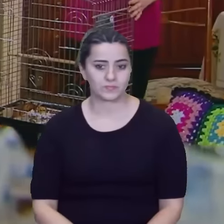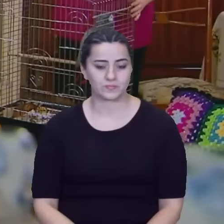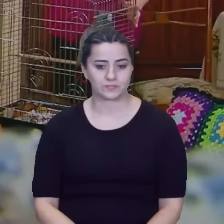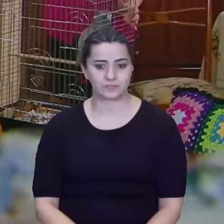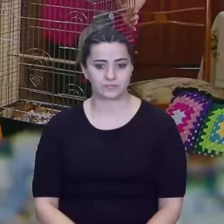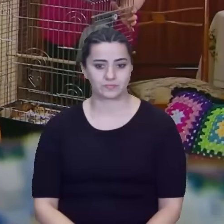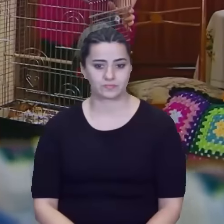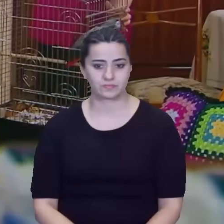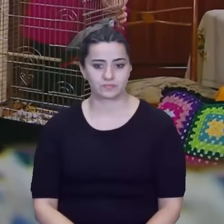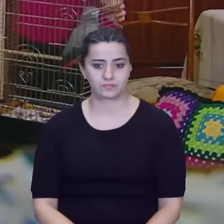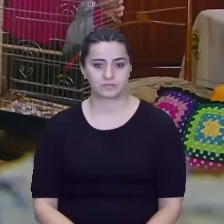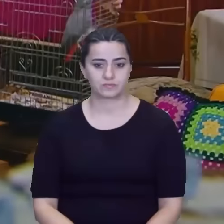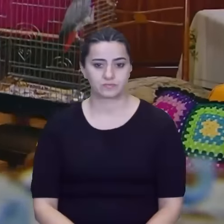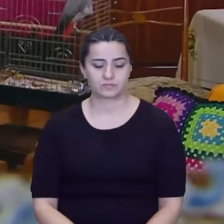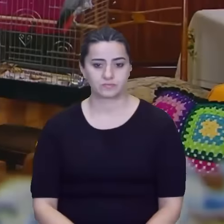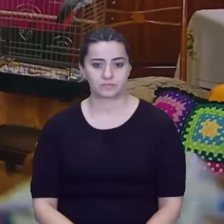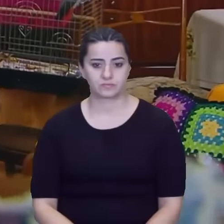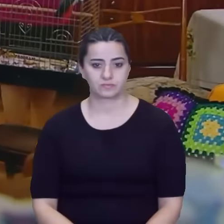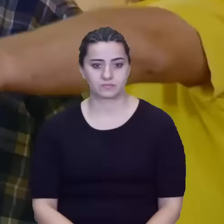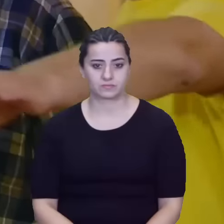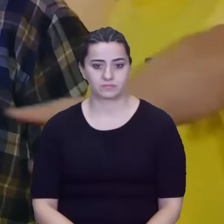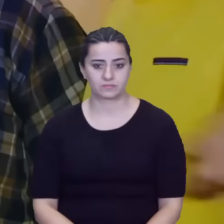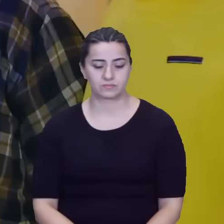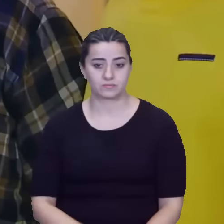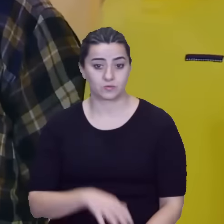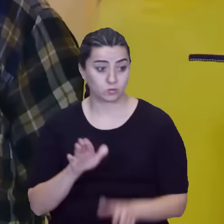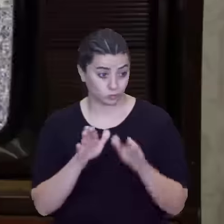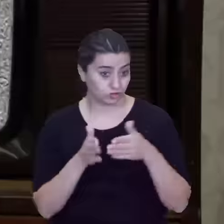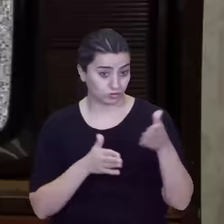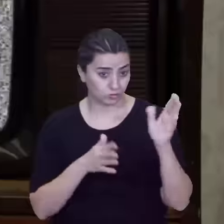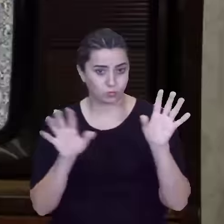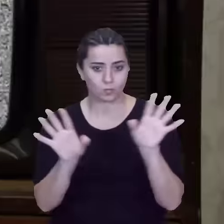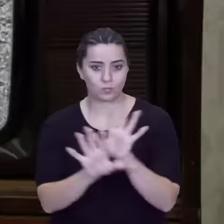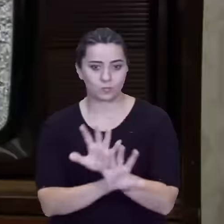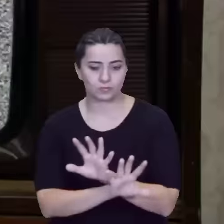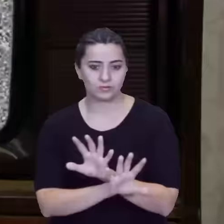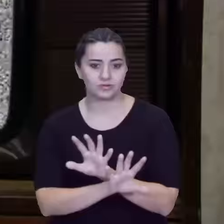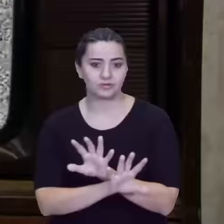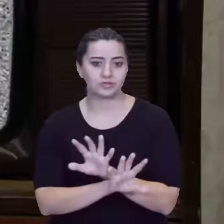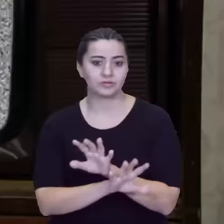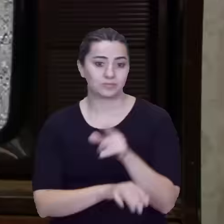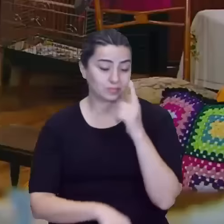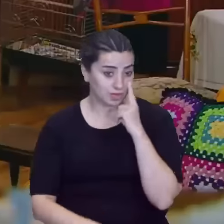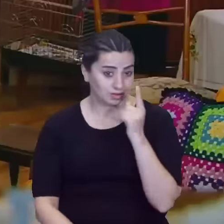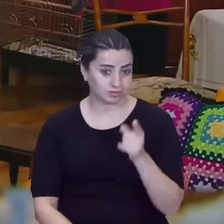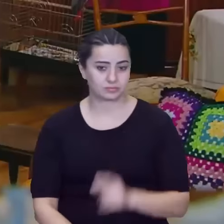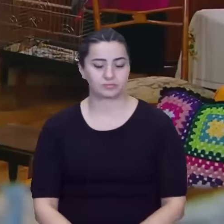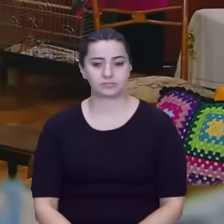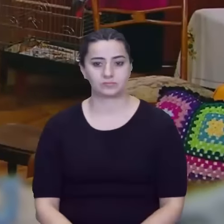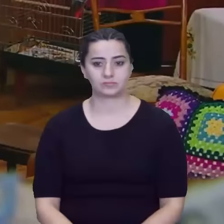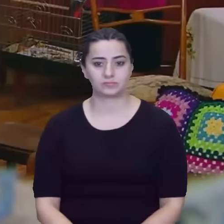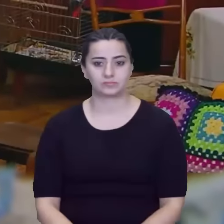şimdi, bak. Nasıl? Bak, hop kuş gidiyor. Ha? Bak. O da gitti.